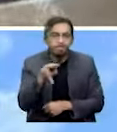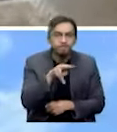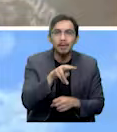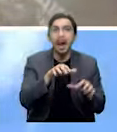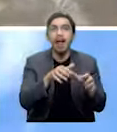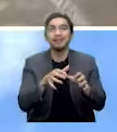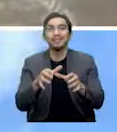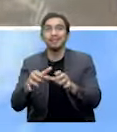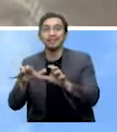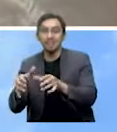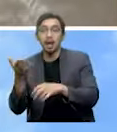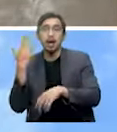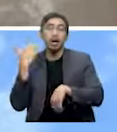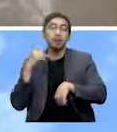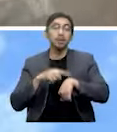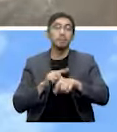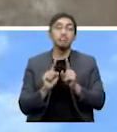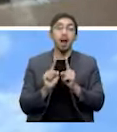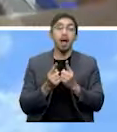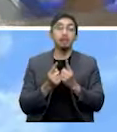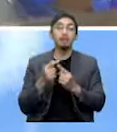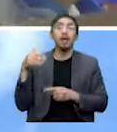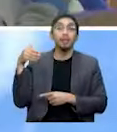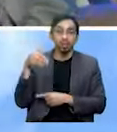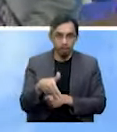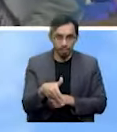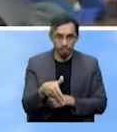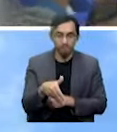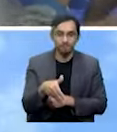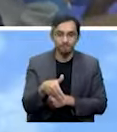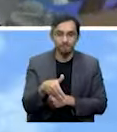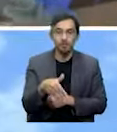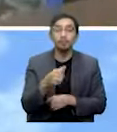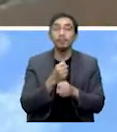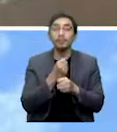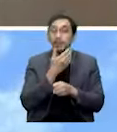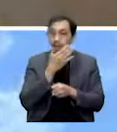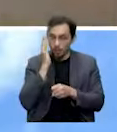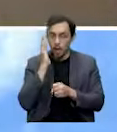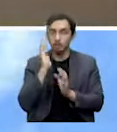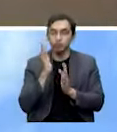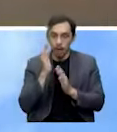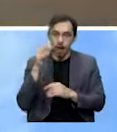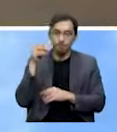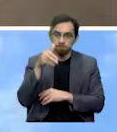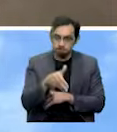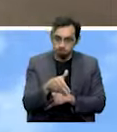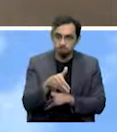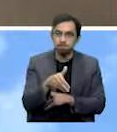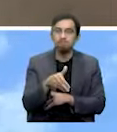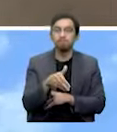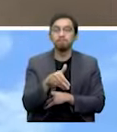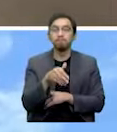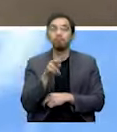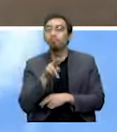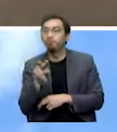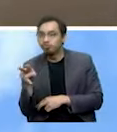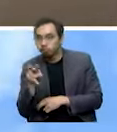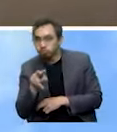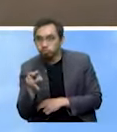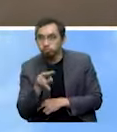pukul 11.35 waktu Indonesia Barat dan Gibran sudah melakukan visit atau peninjauan ke sejumlah